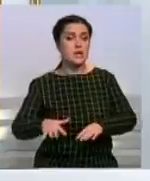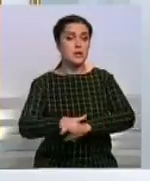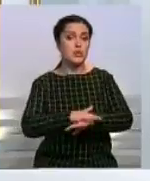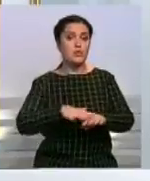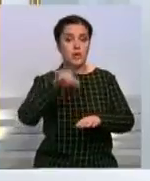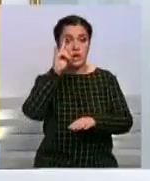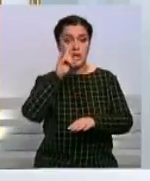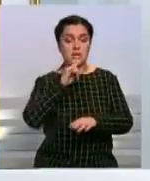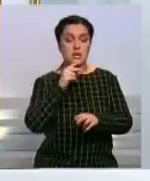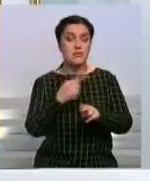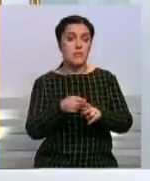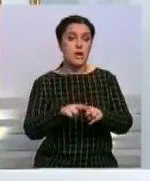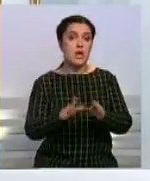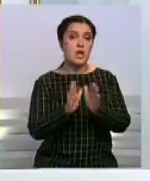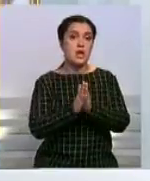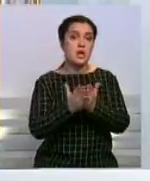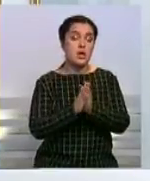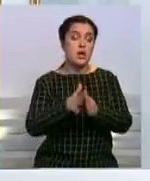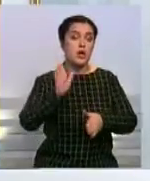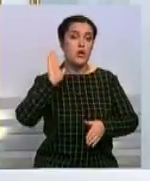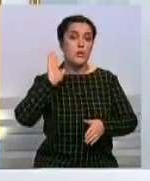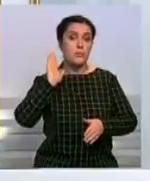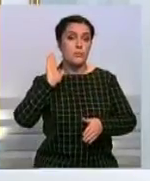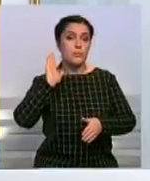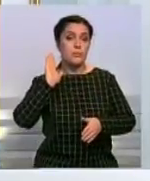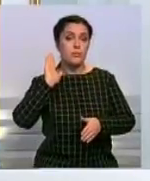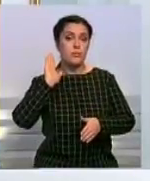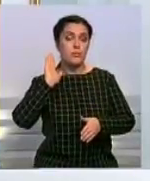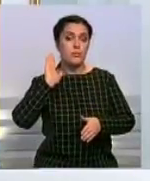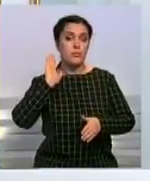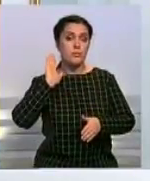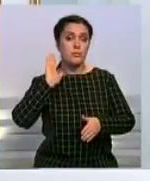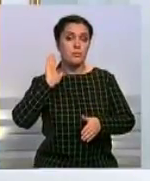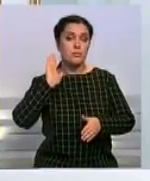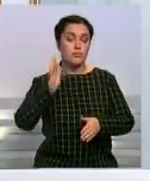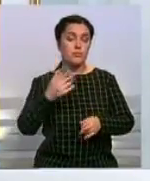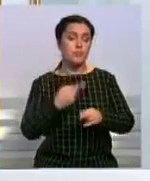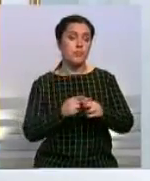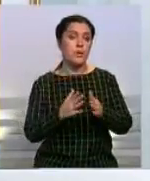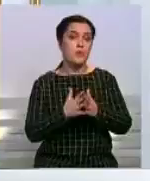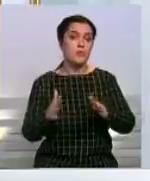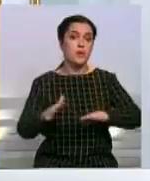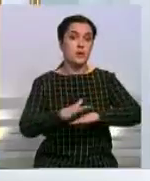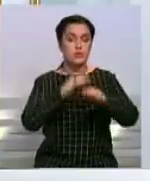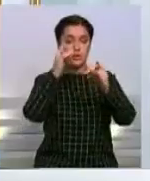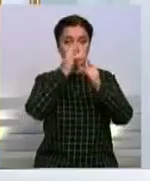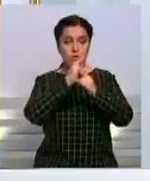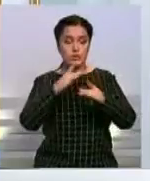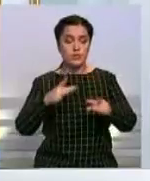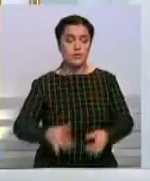это издание будет иметь большое общественное .